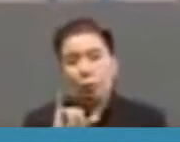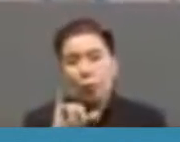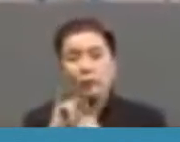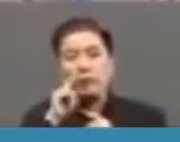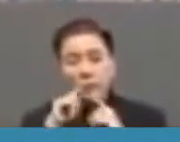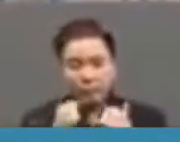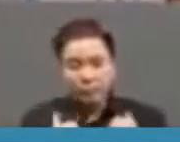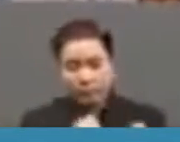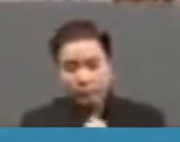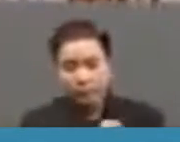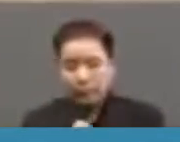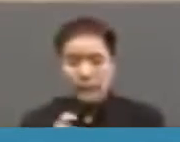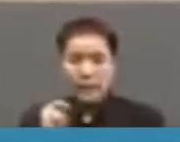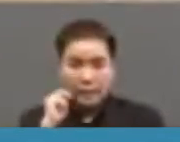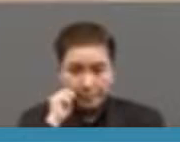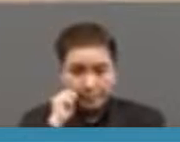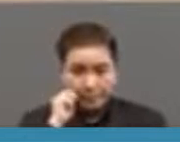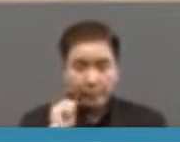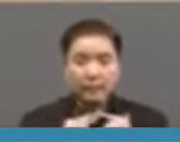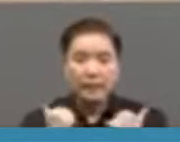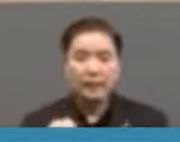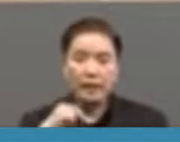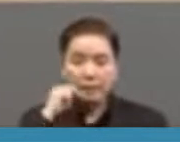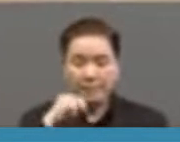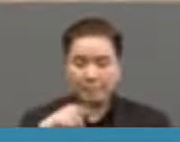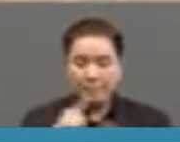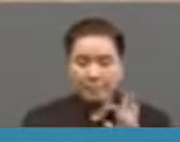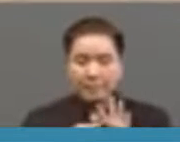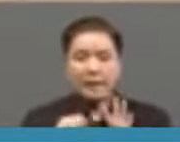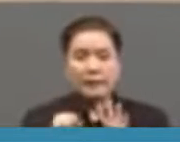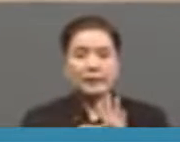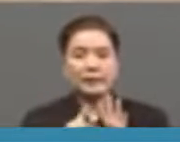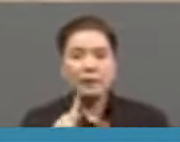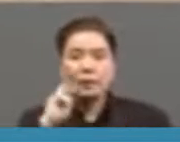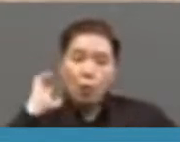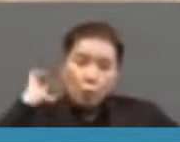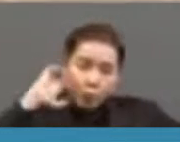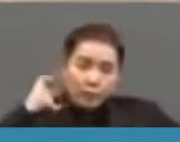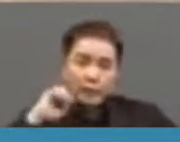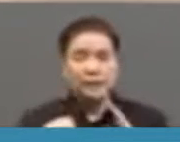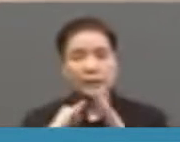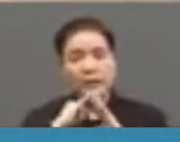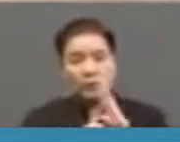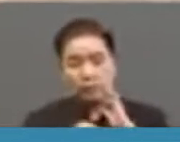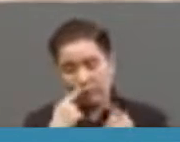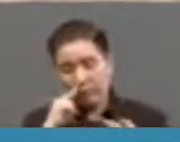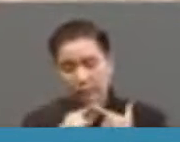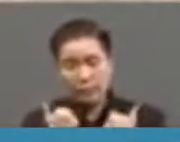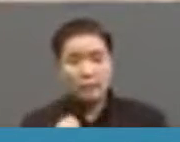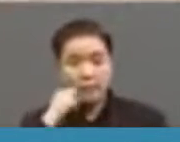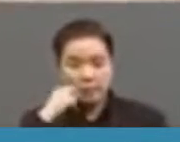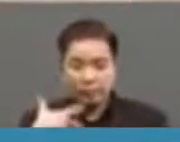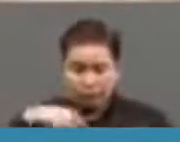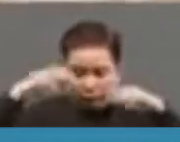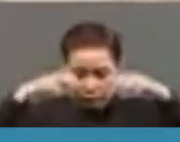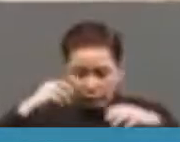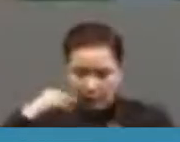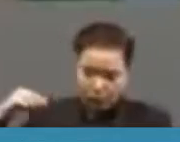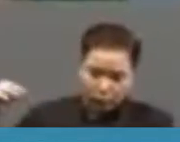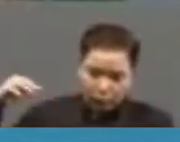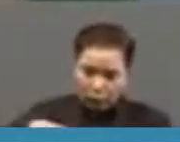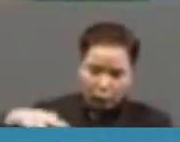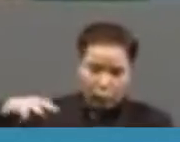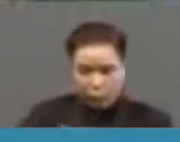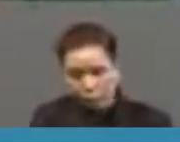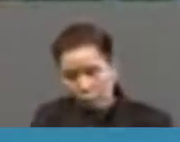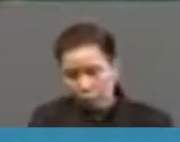ผ่านระบบชลประทานทั้งสองฝั่งของแม่น้ำเจ้าพระยาก่อนจะเร่งผลักดันน้ำให้ไหลลงสู่ทะเลอ่าวไทยให้เร็วที่สุดโดยนายธนโร